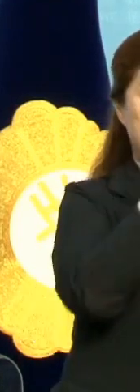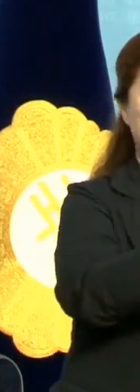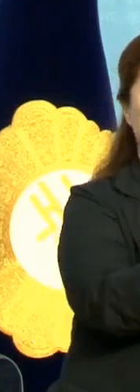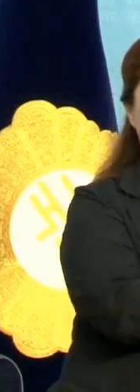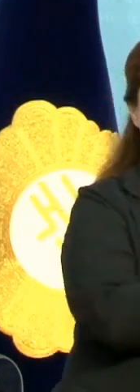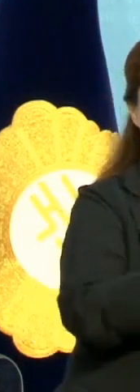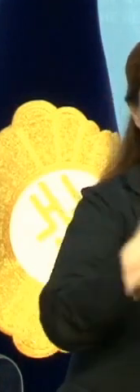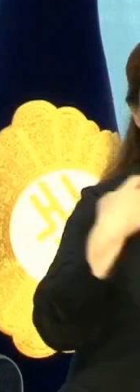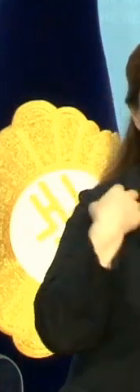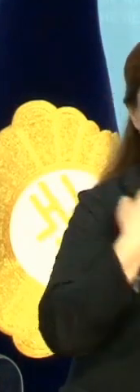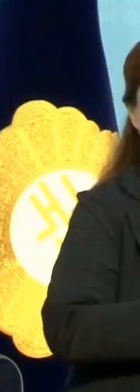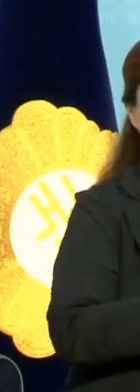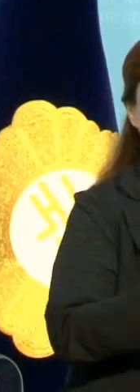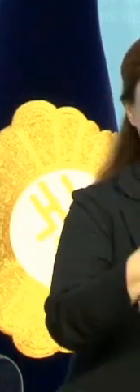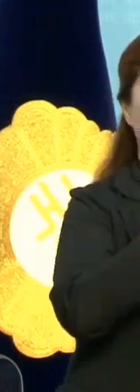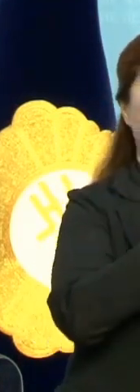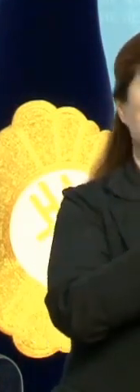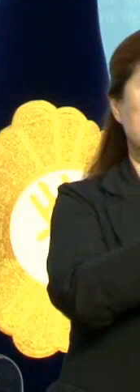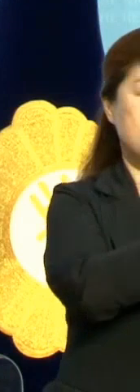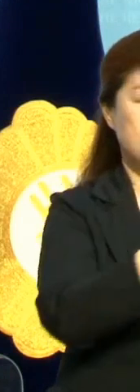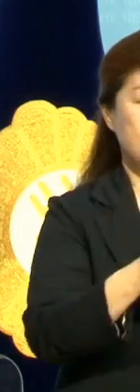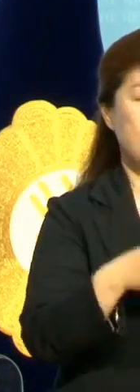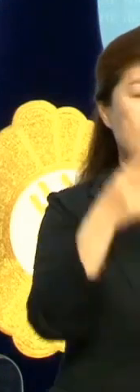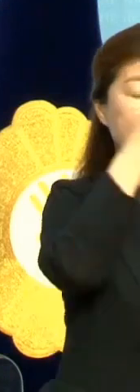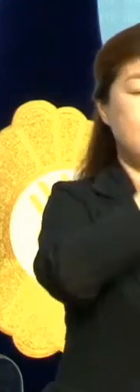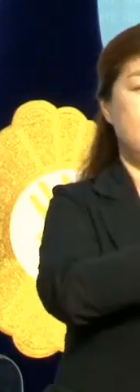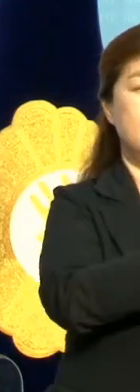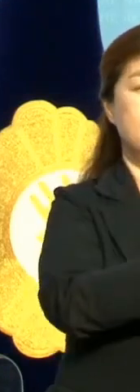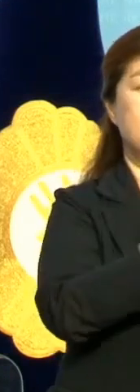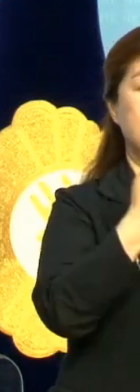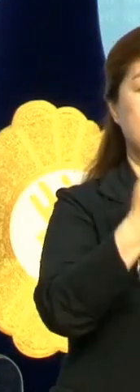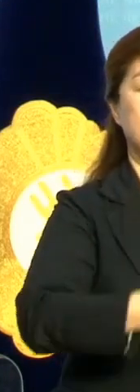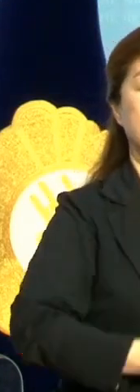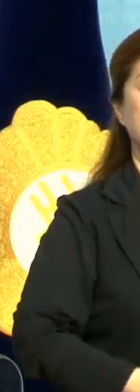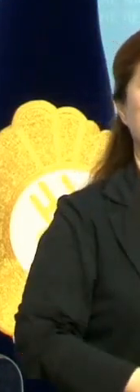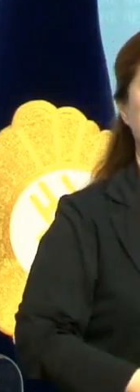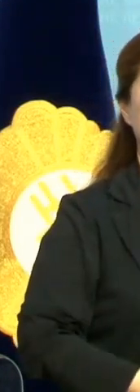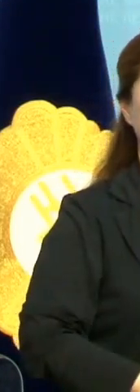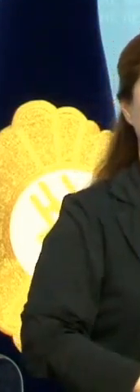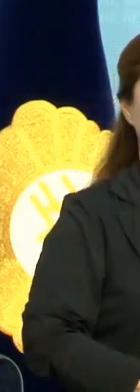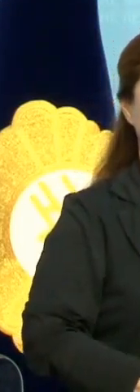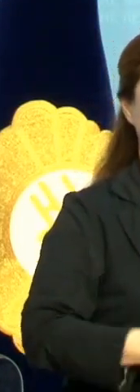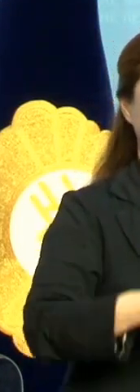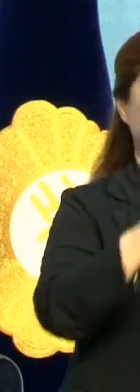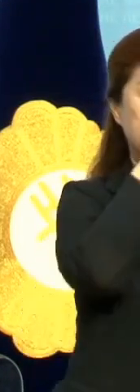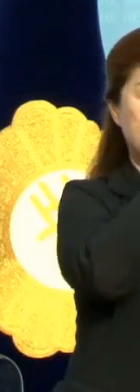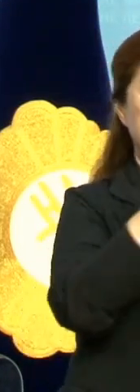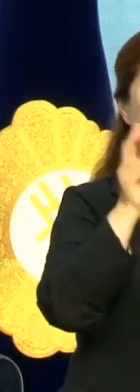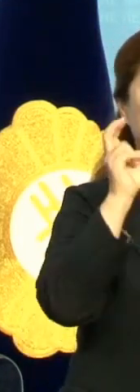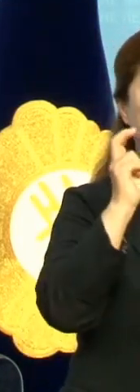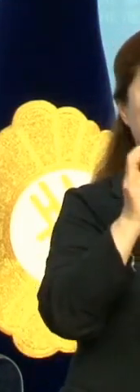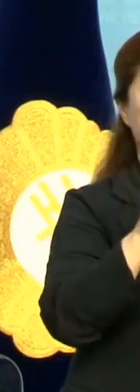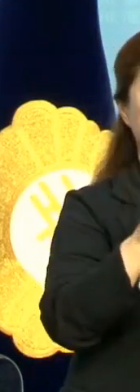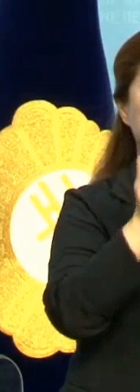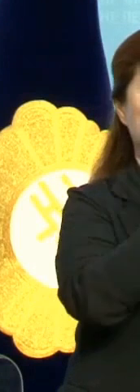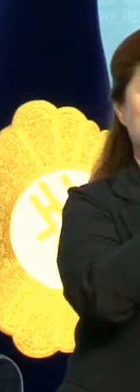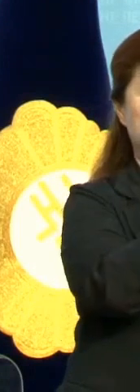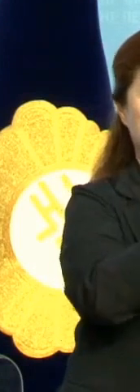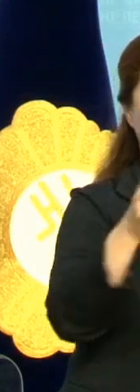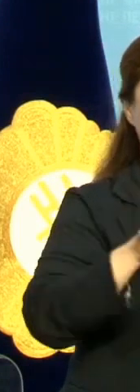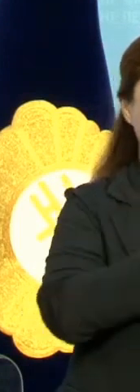자기 역할을 할 수 있도록 견인하고 감시하겠습니다. 재벌개혁과 경제민주화를 통해 우리 기업들의